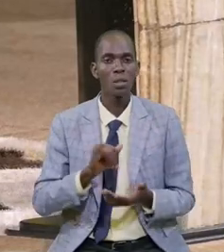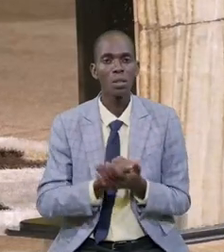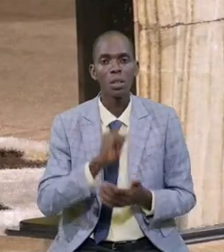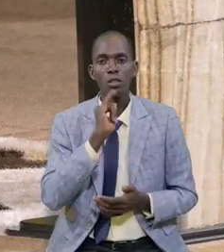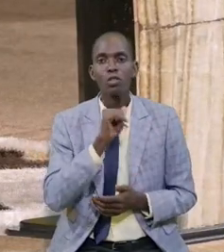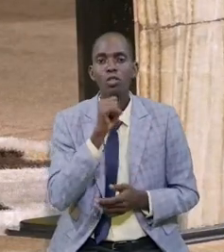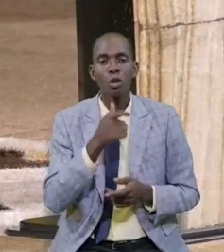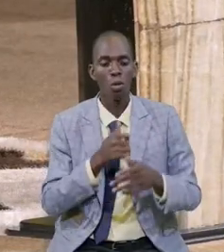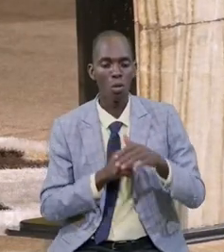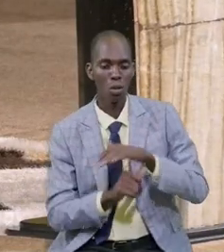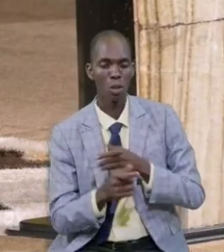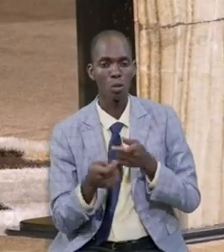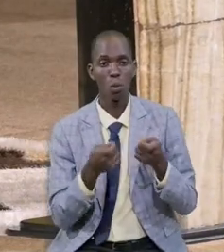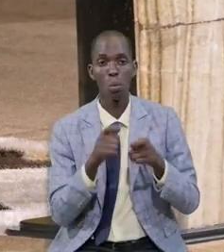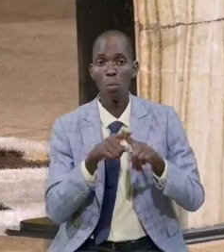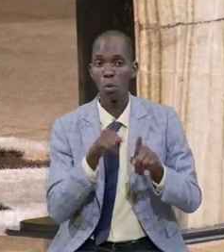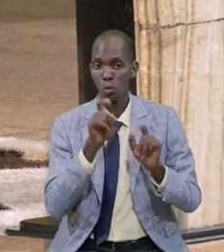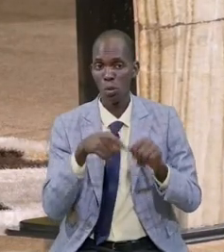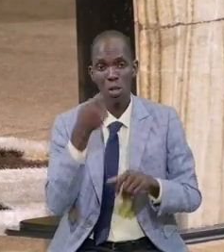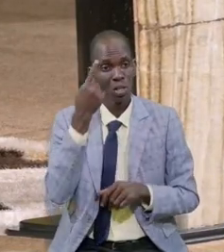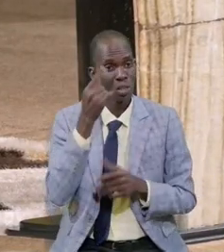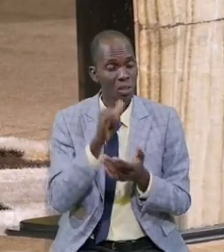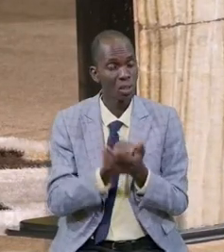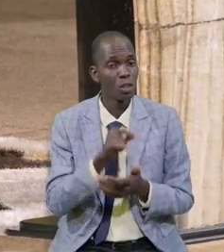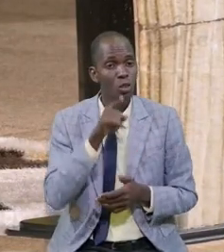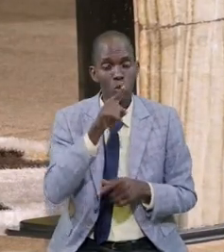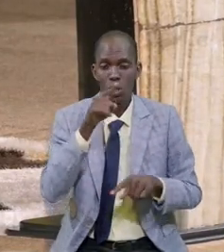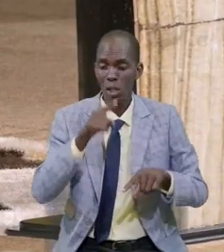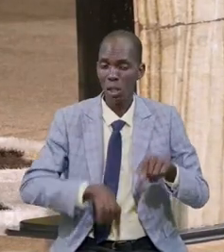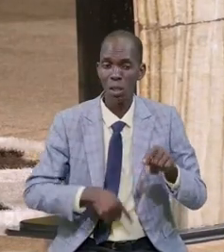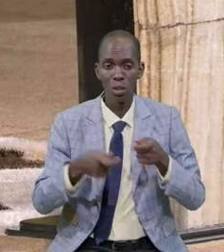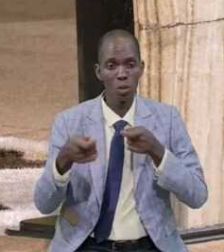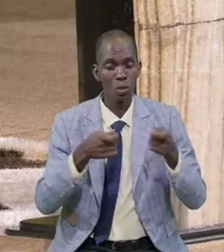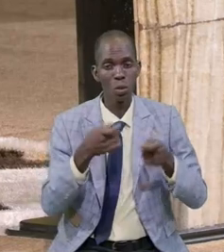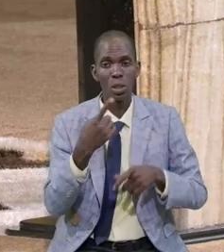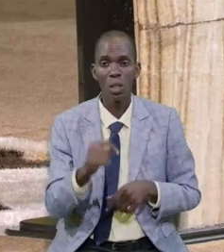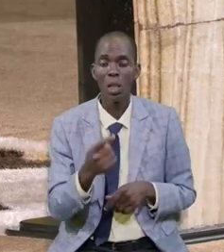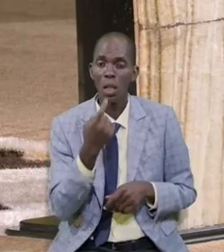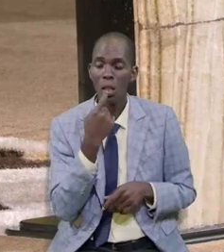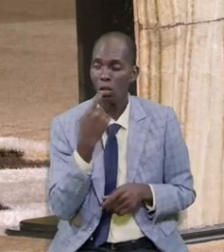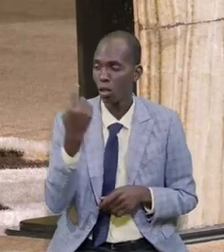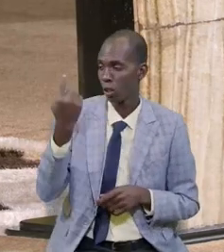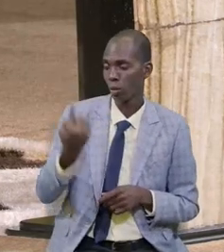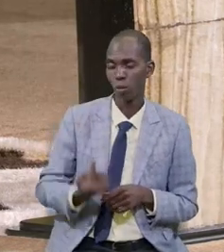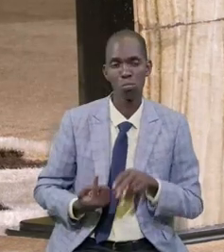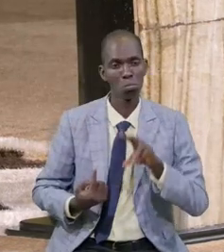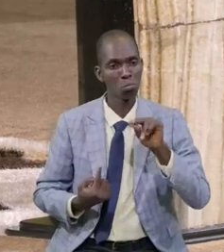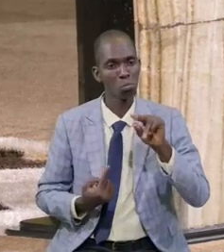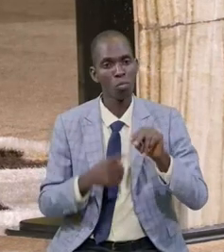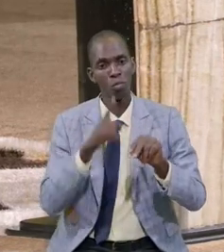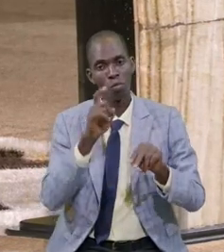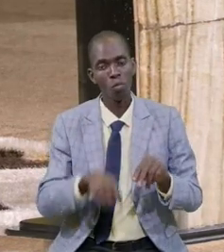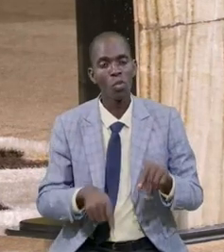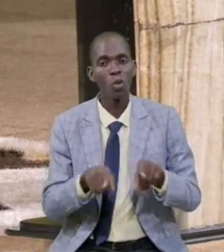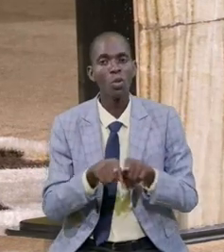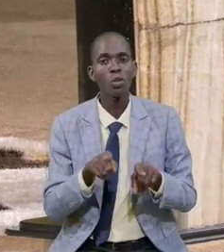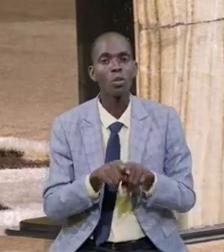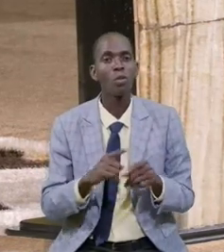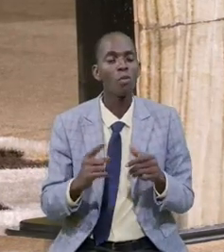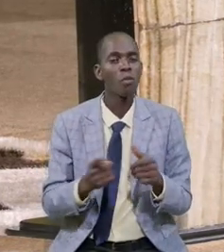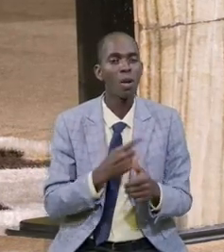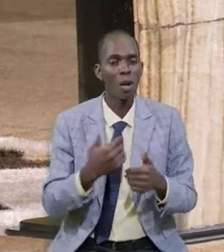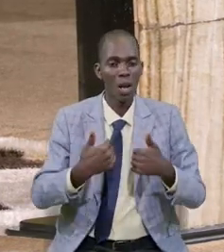n'est pas sous contrôle. Mais comprenez, vous ne pouvez pas contrôler la langue dans l'isolement. Vous devez avoir